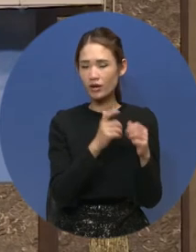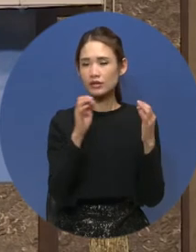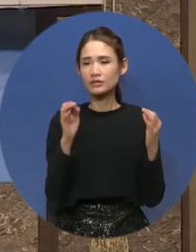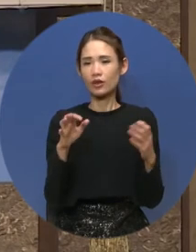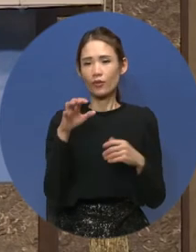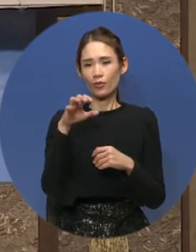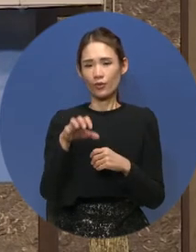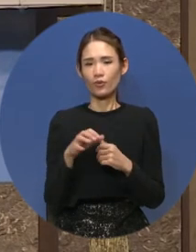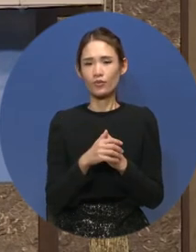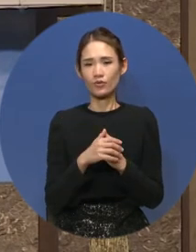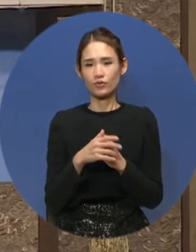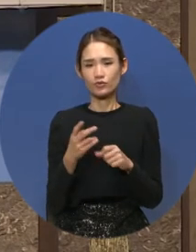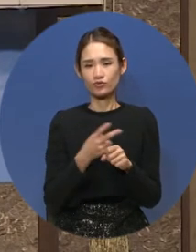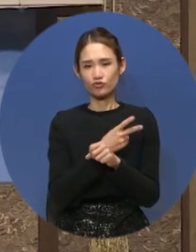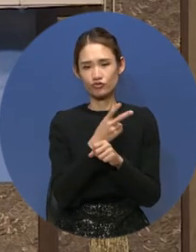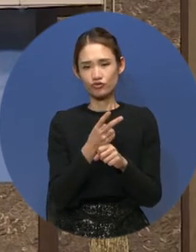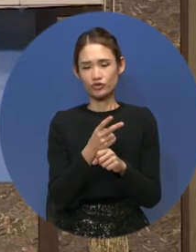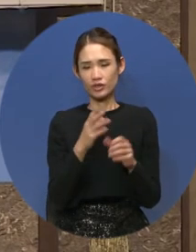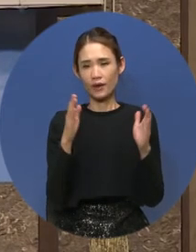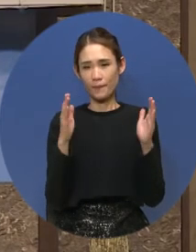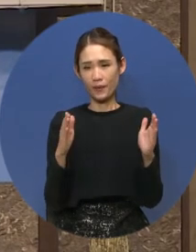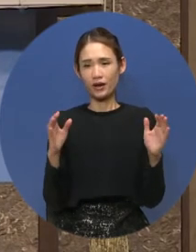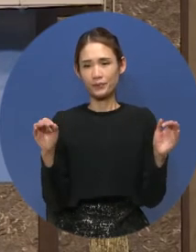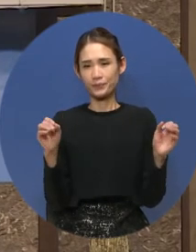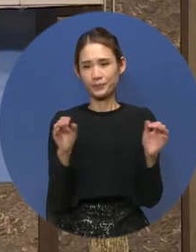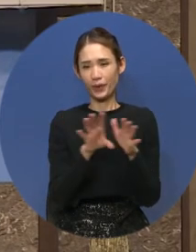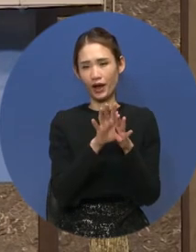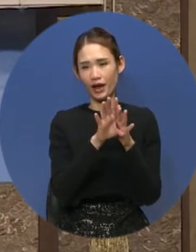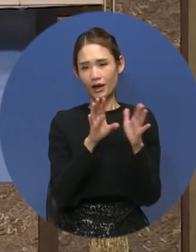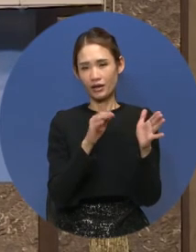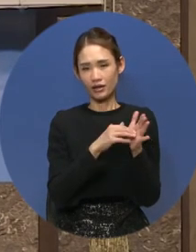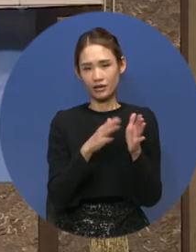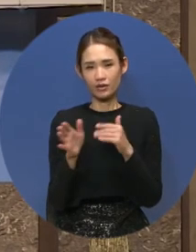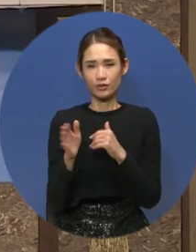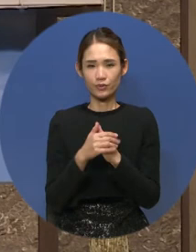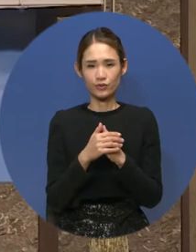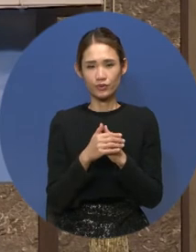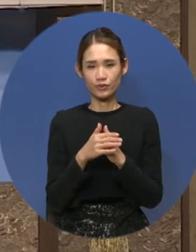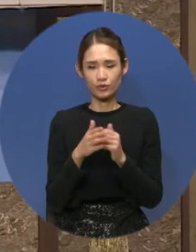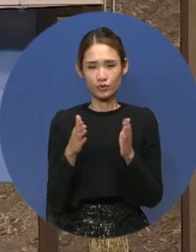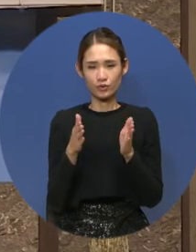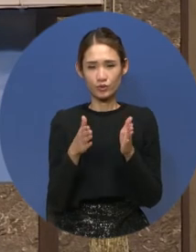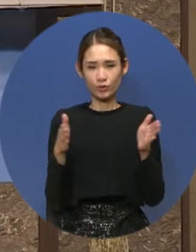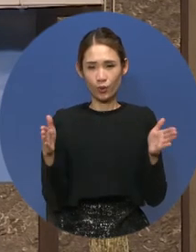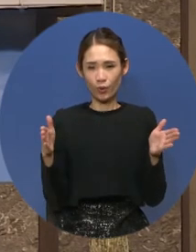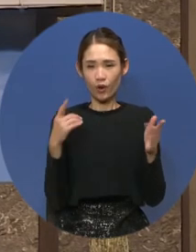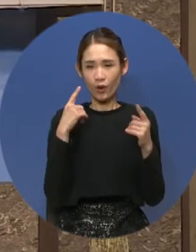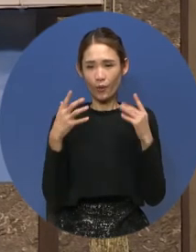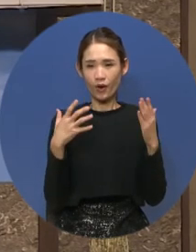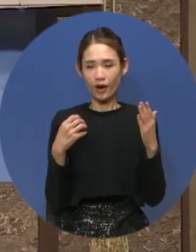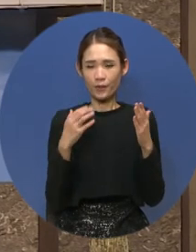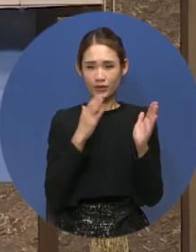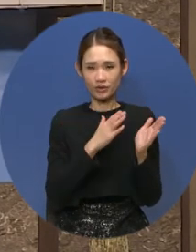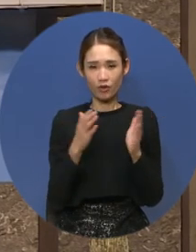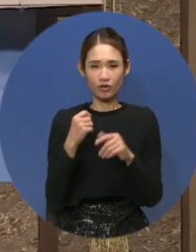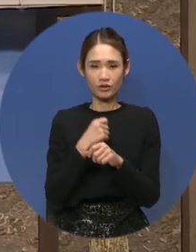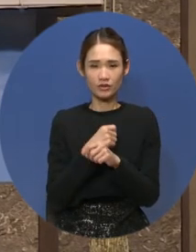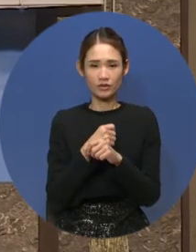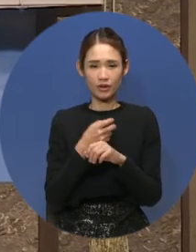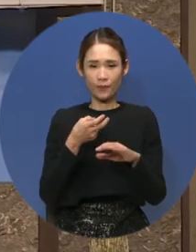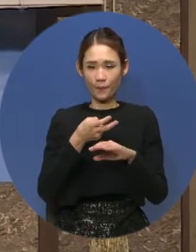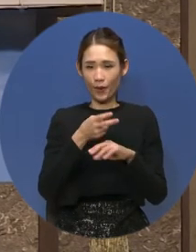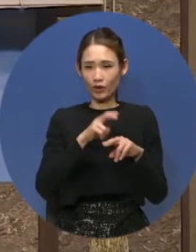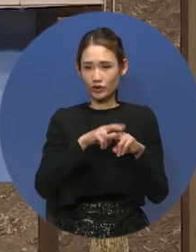노점이 예. 2시간 만에 철거가 되고요. 바로 그 이후에 이제 도로를 확보, 정비하고 버스 정류장을